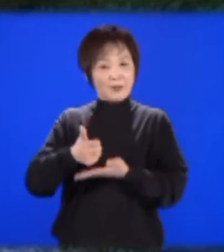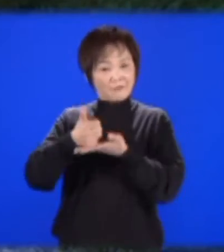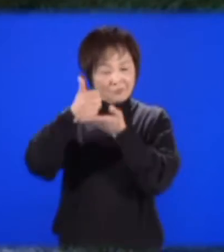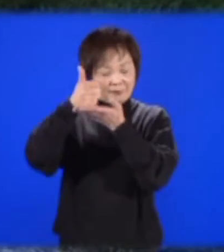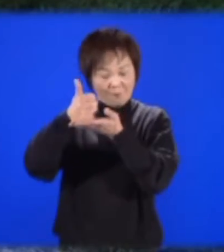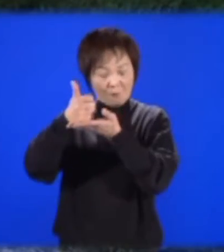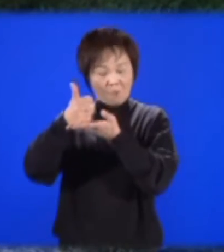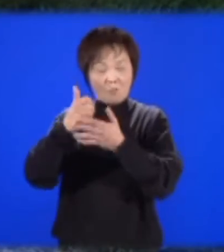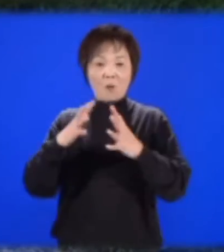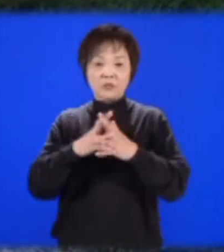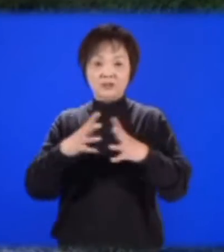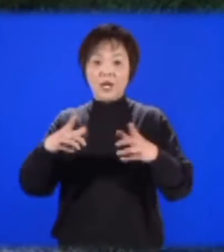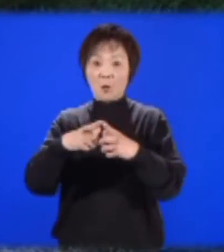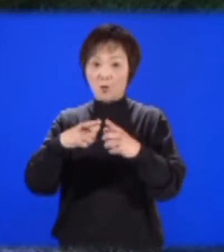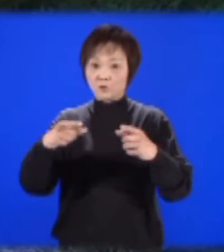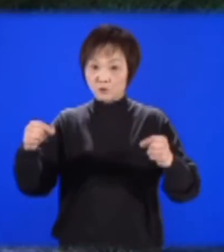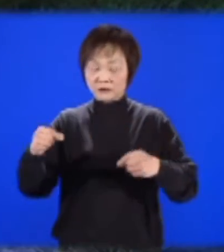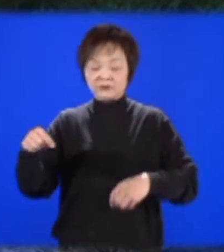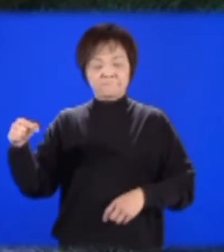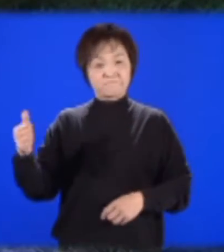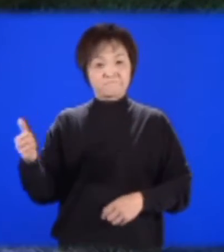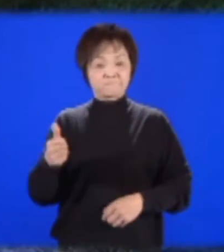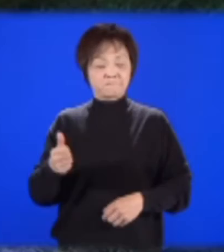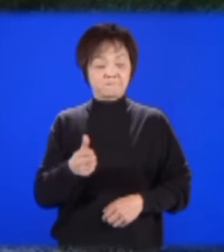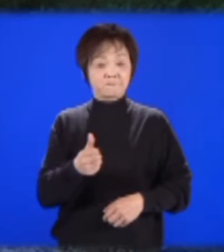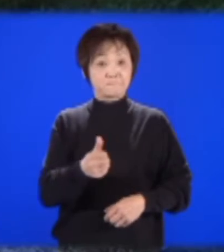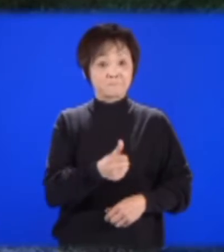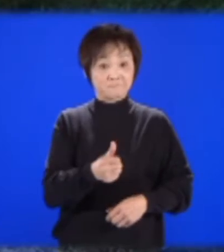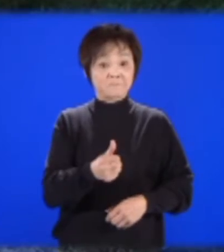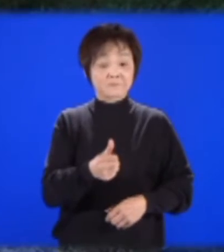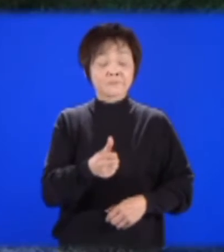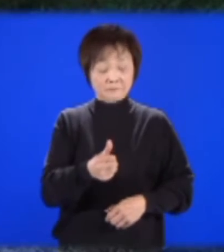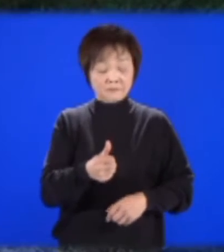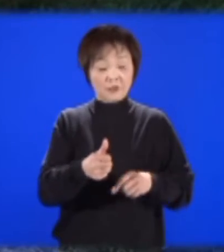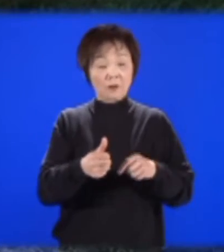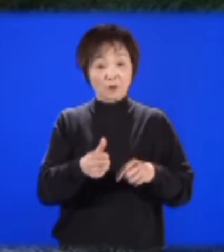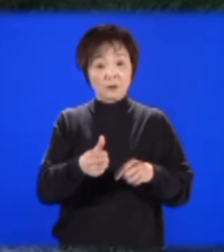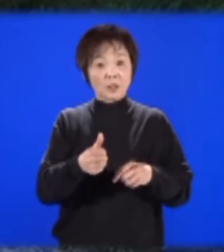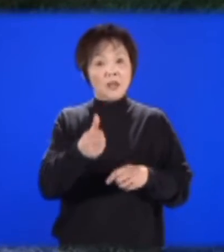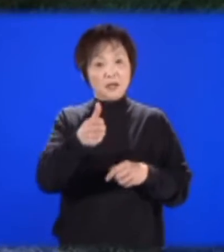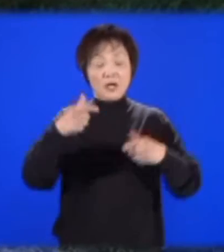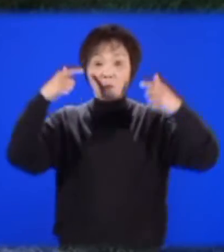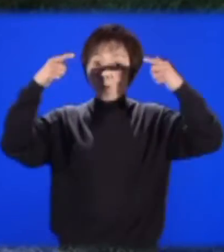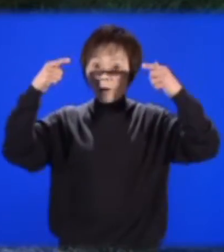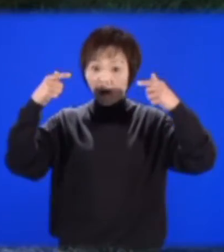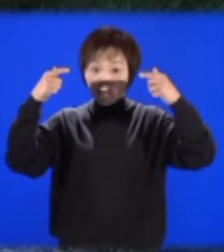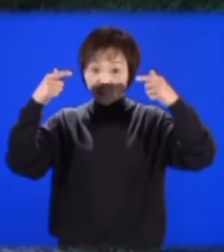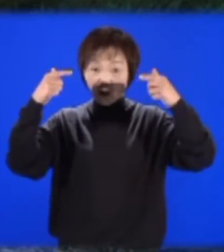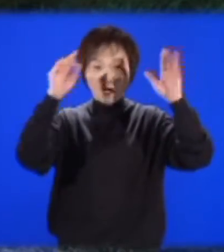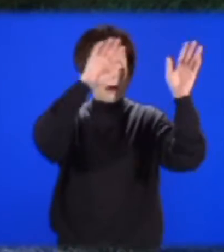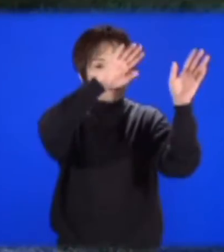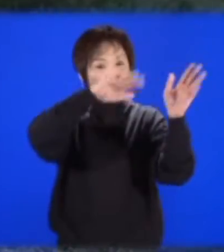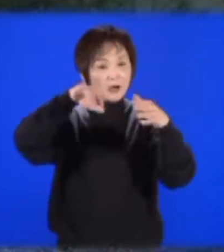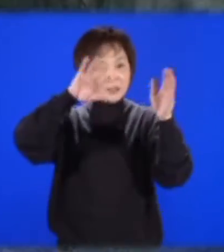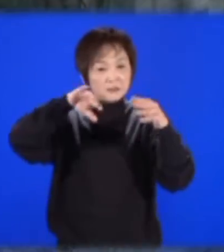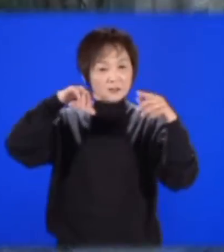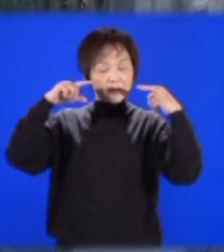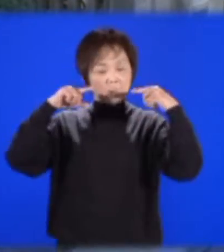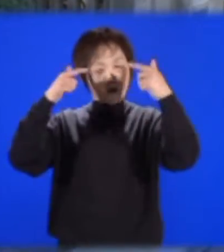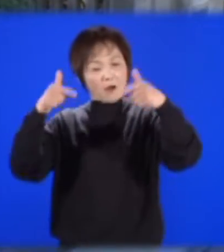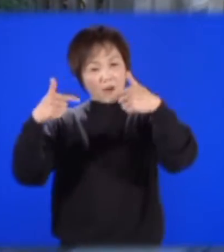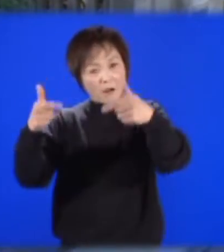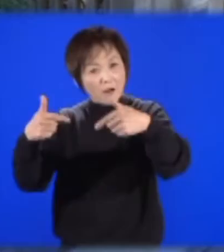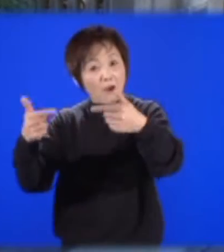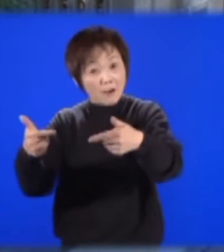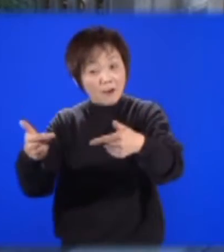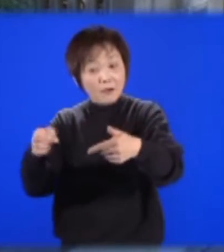伊勢の国を行幸した時に、この辺りを通って、その天皇の傘が風で飛ばされたそうなんです